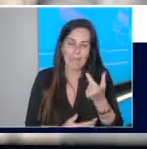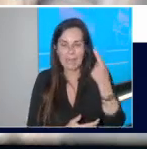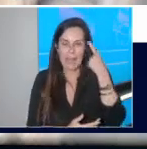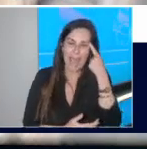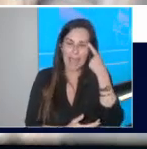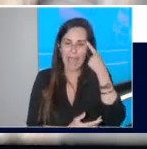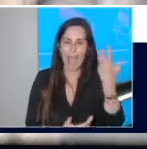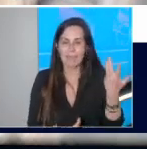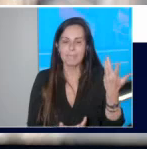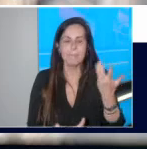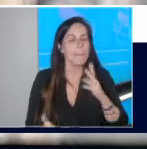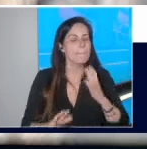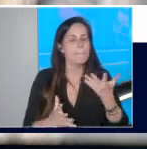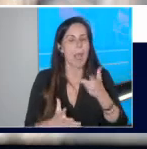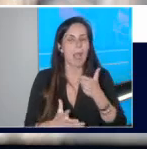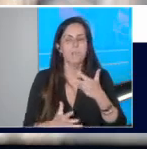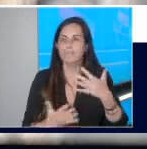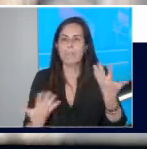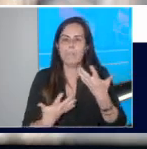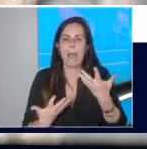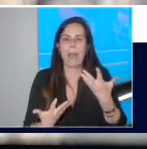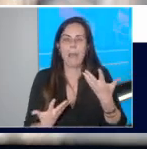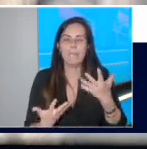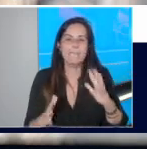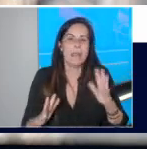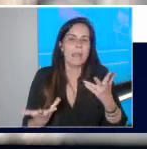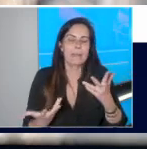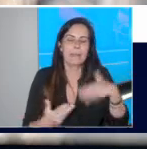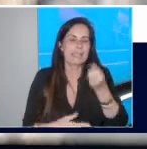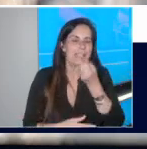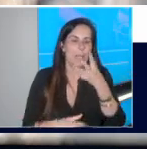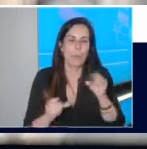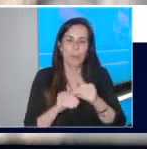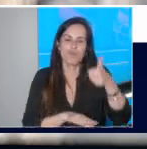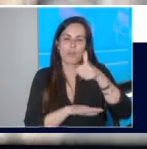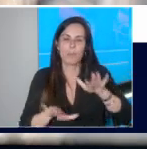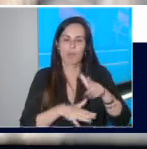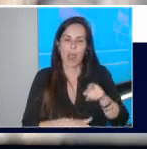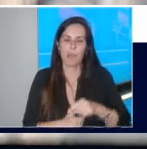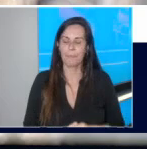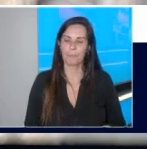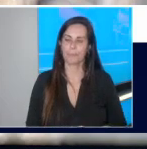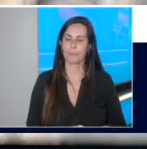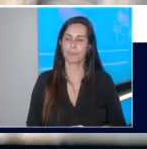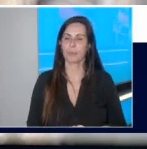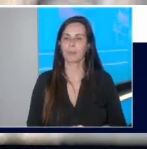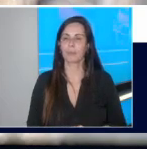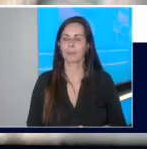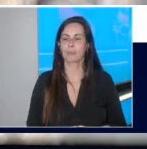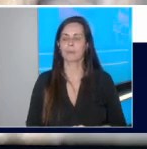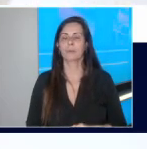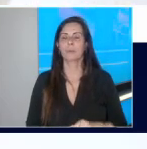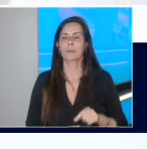לדעת להעריך מה תהיה סינגפור תחת לורנס וונג. תראי, קודם כל, לגבי העניין של